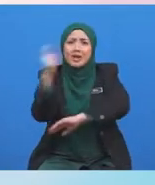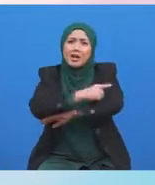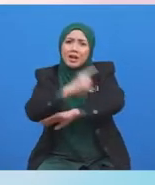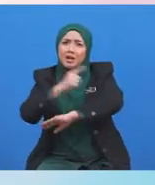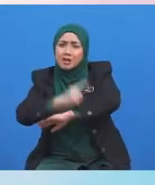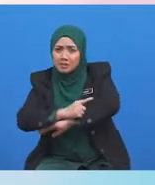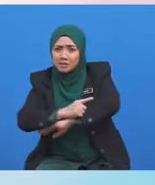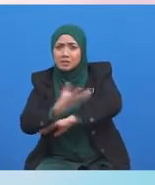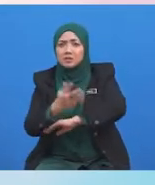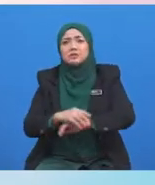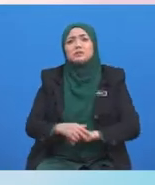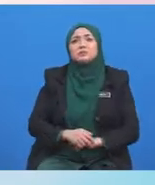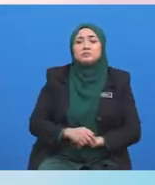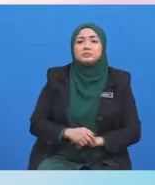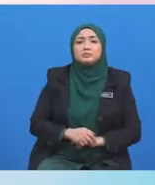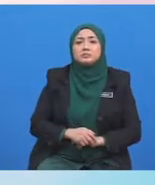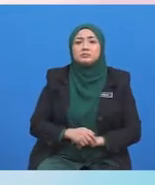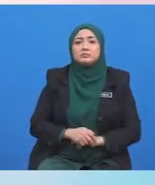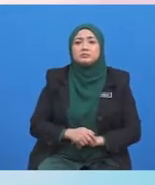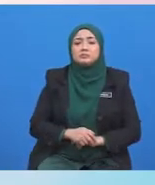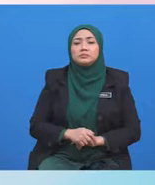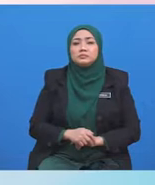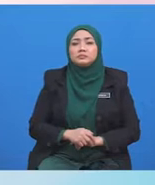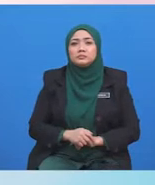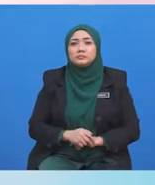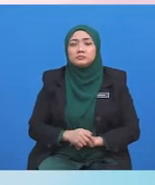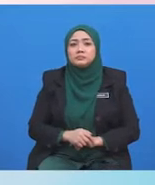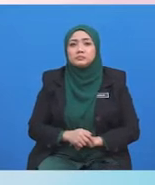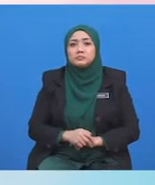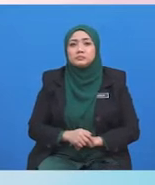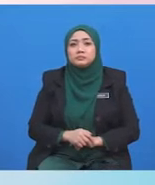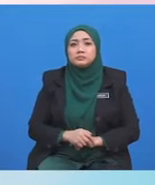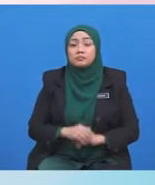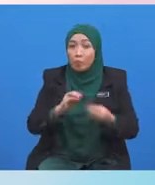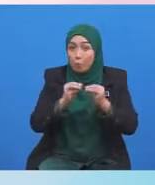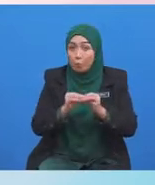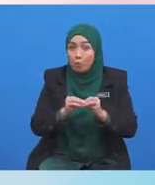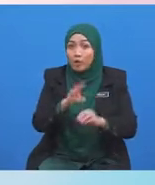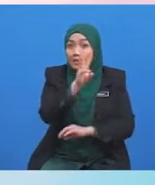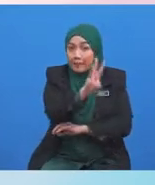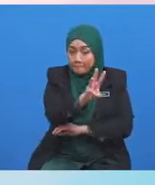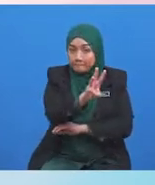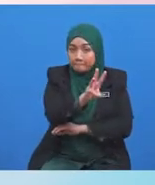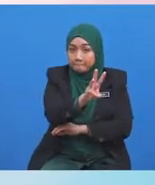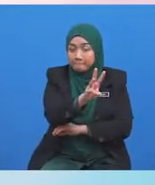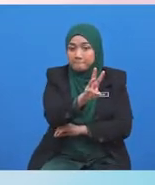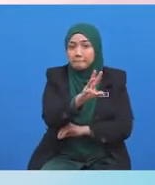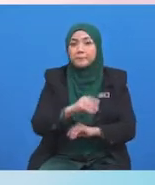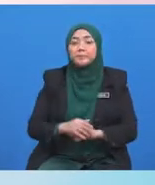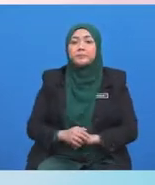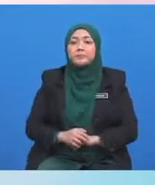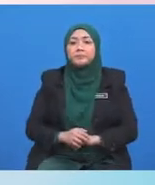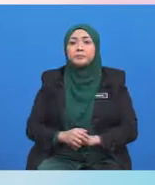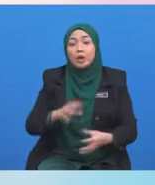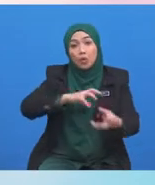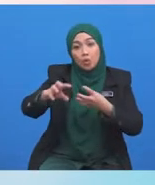perindustrian, perniagaan dan perkhidmatan. Kesan yang keenam, akibat pergerakan jisim